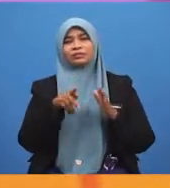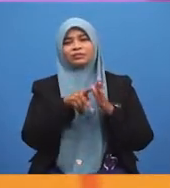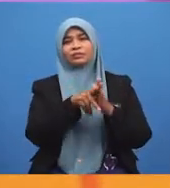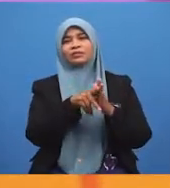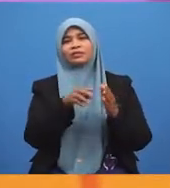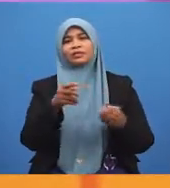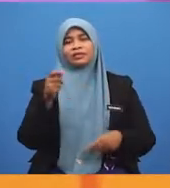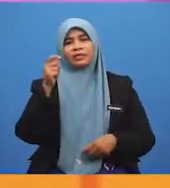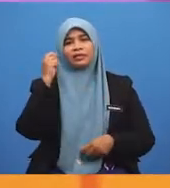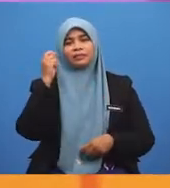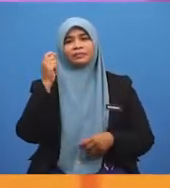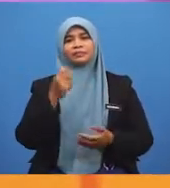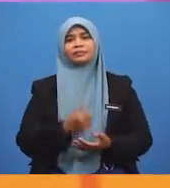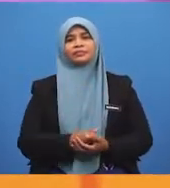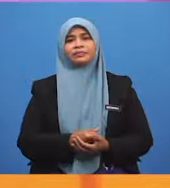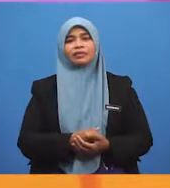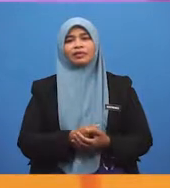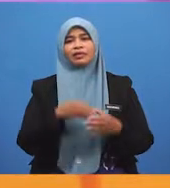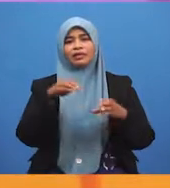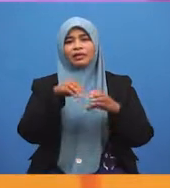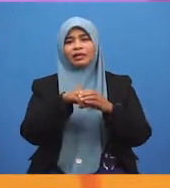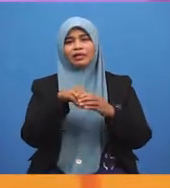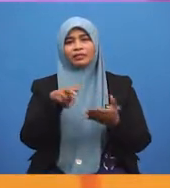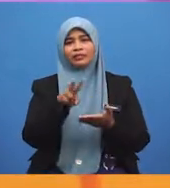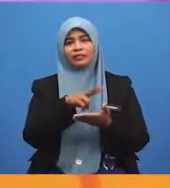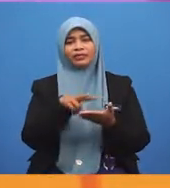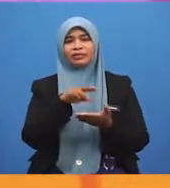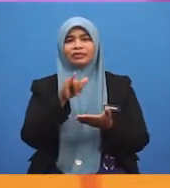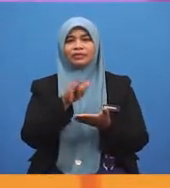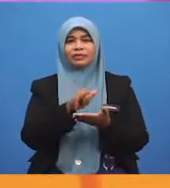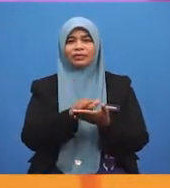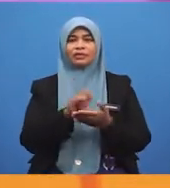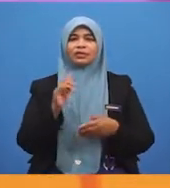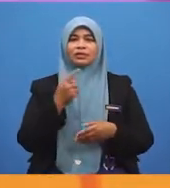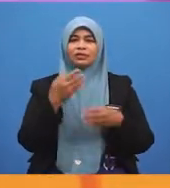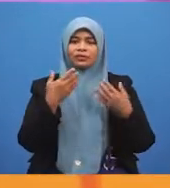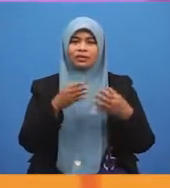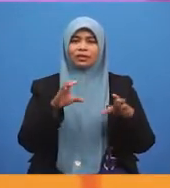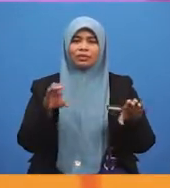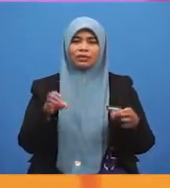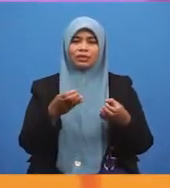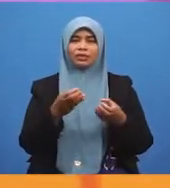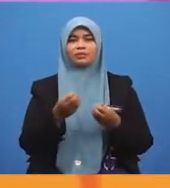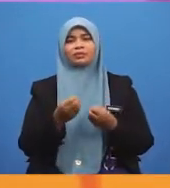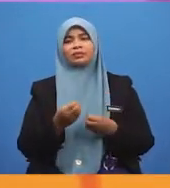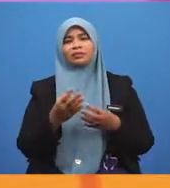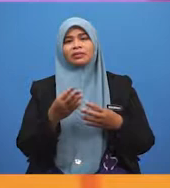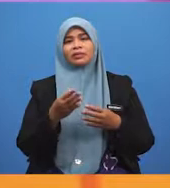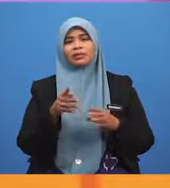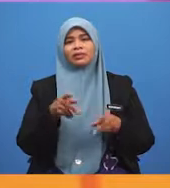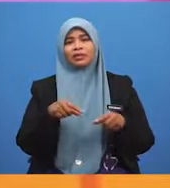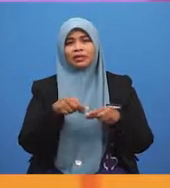sebentar tadi. Di dalam klip video tersebut, kita telah melakukan beberapa